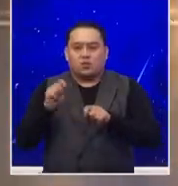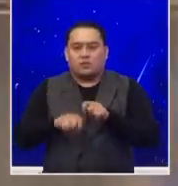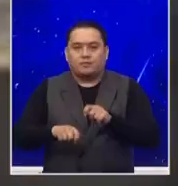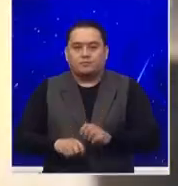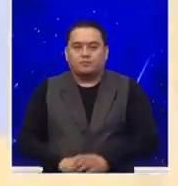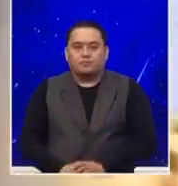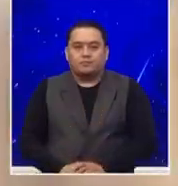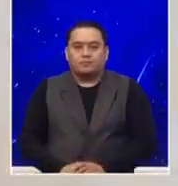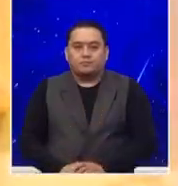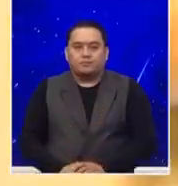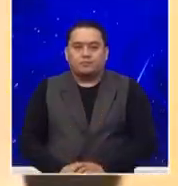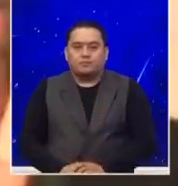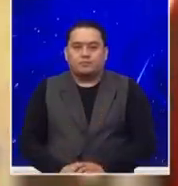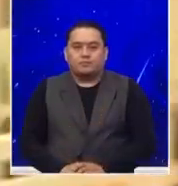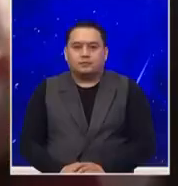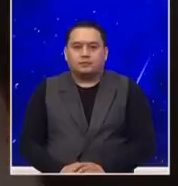проверку.